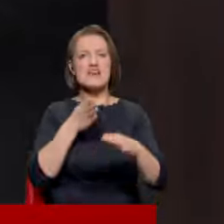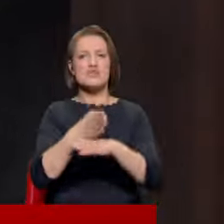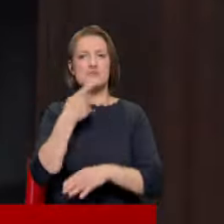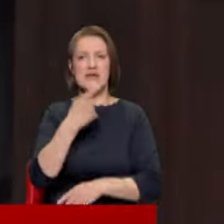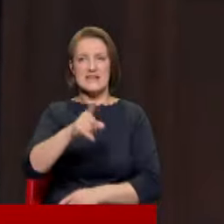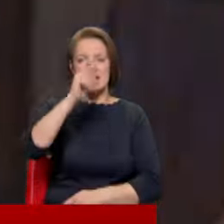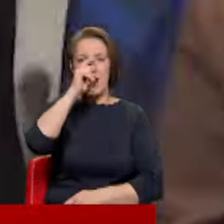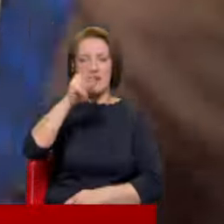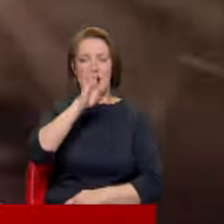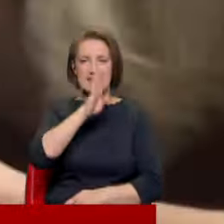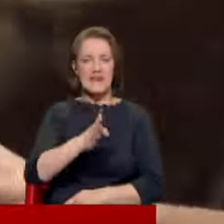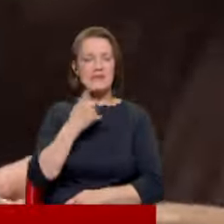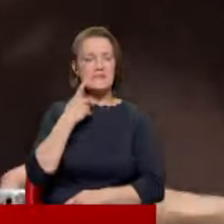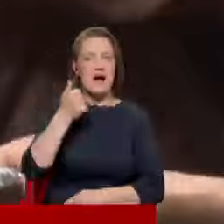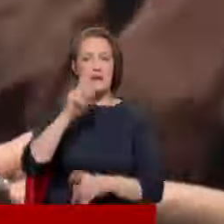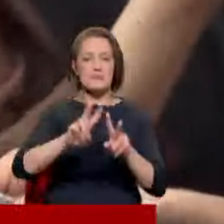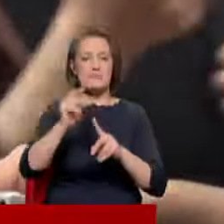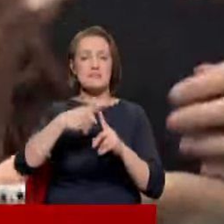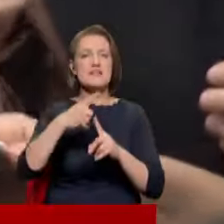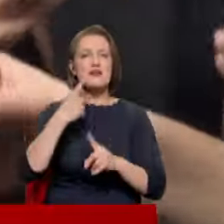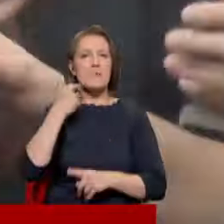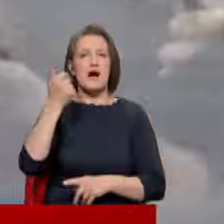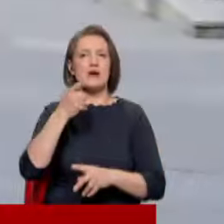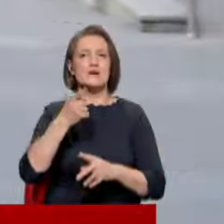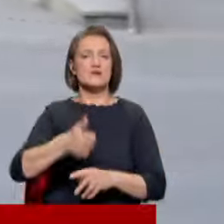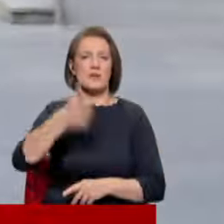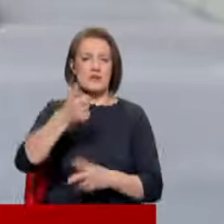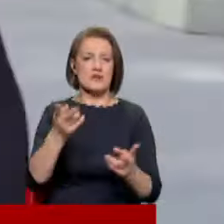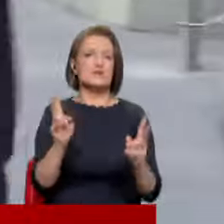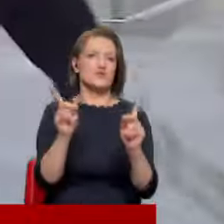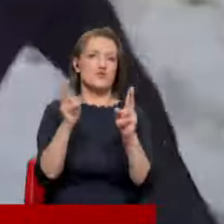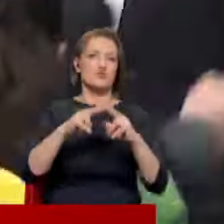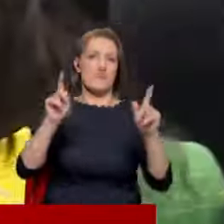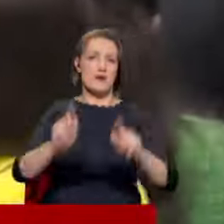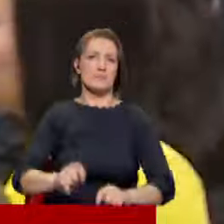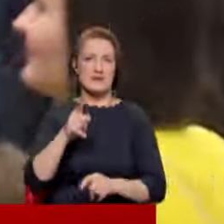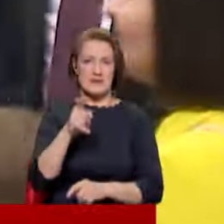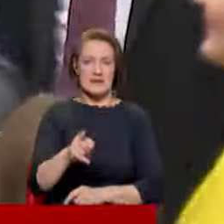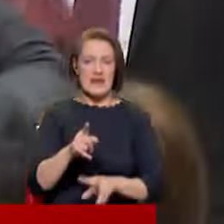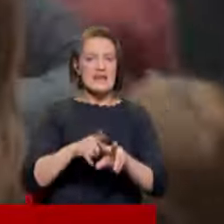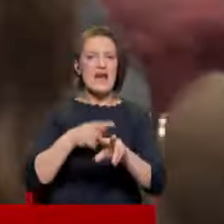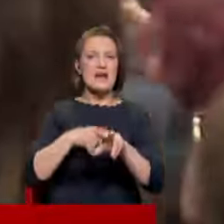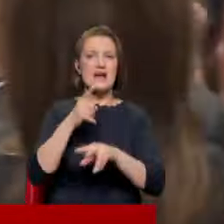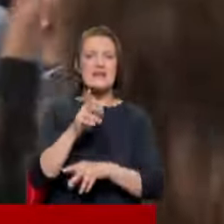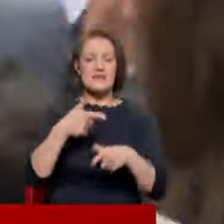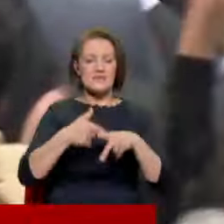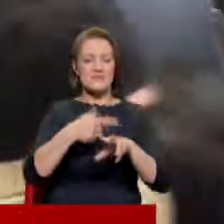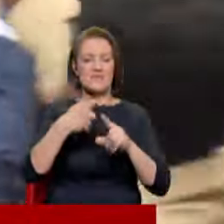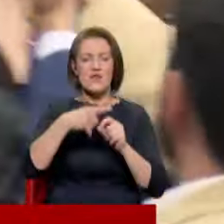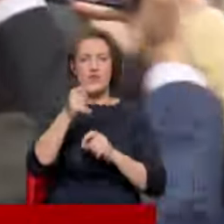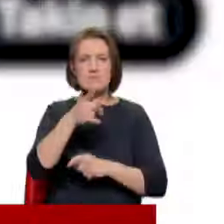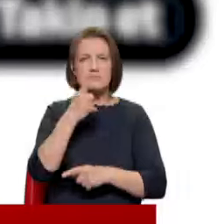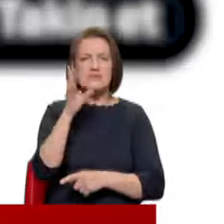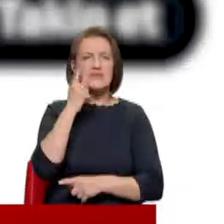Erdoğan sarayda adalet bakanı ve MİT başkanıyla Zirve yaptı O toplantıya Çağrılmayan İçişleri Bakanı yerlikaya'dan fetö vari gizli Tanık taktiği